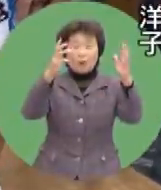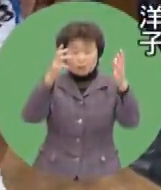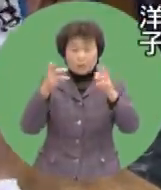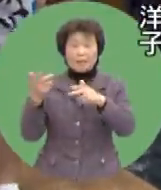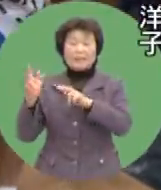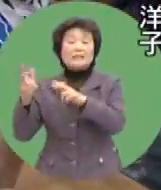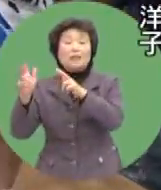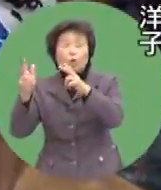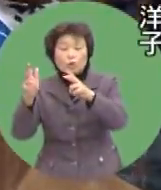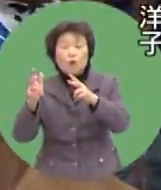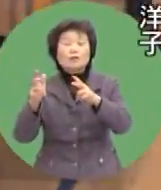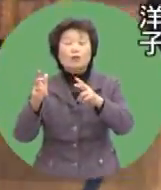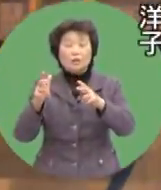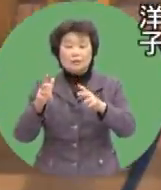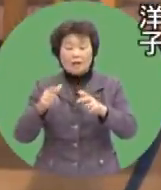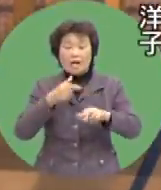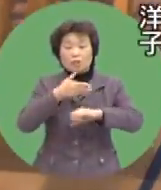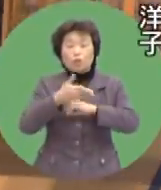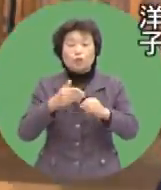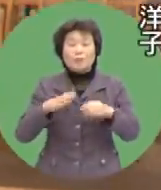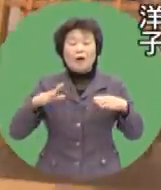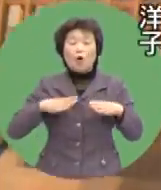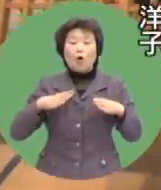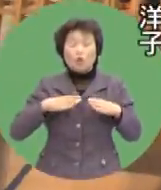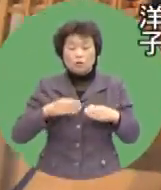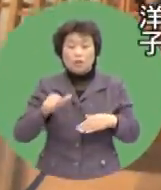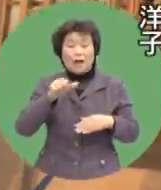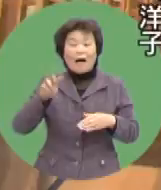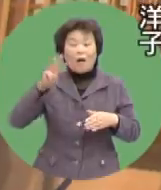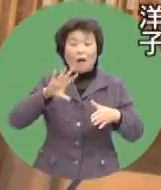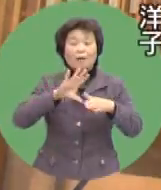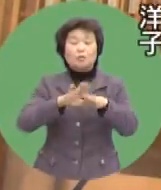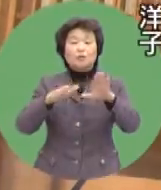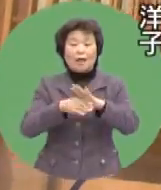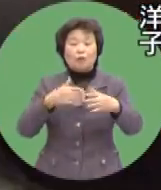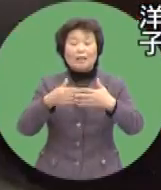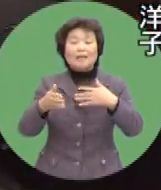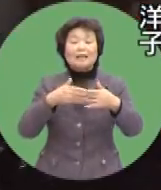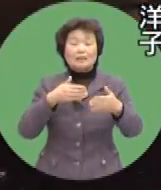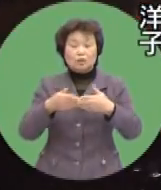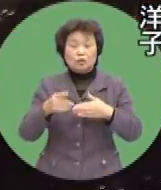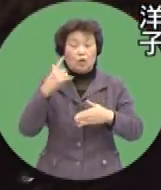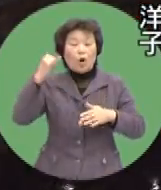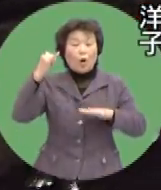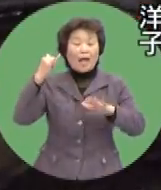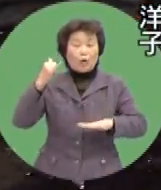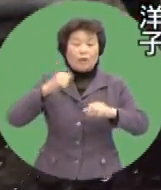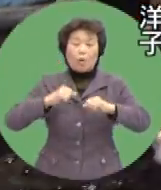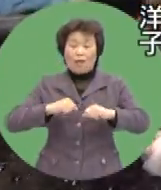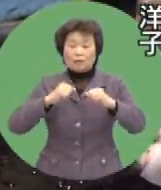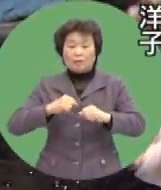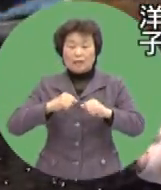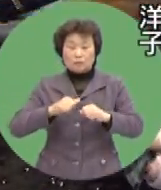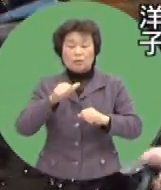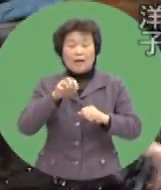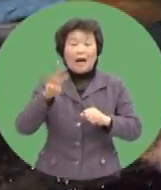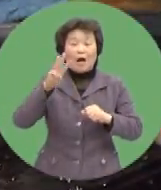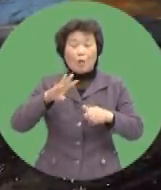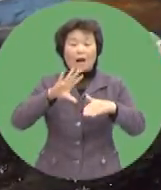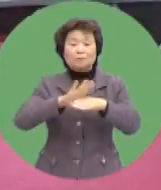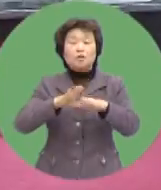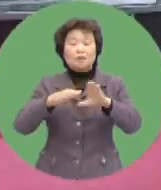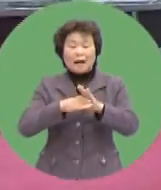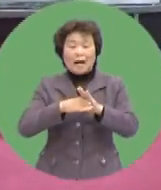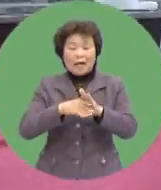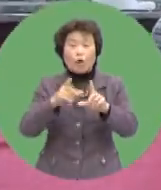阿波踊りや人形浄瑠璃といった徳島が誇る阿波文化を丸ごと体験する親子でワクワク阿波文化初めて